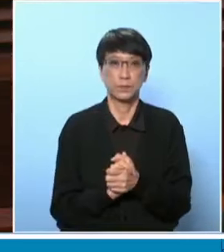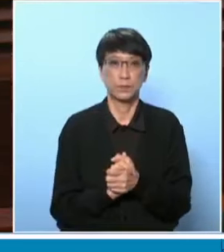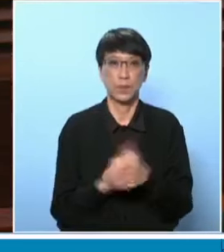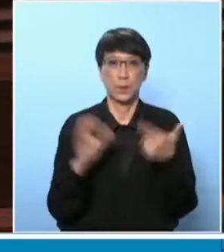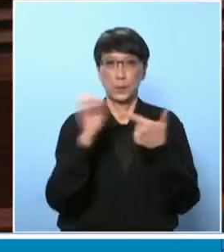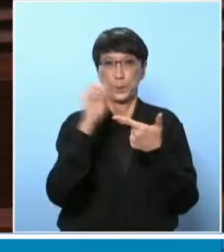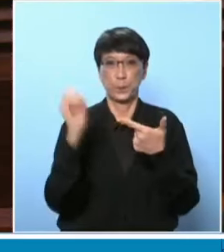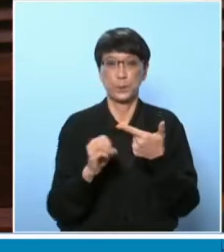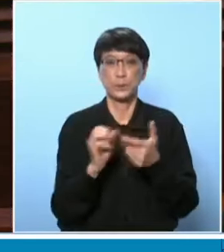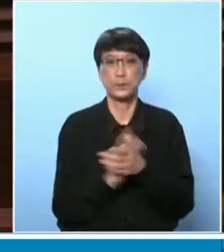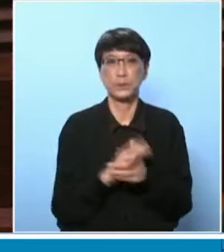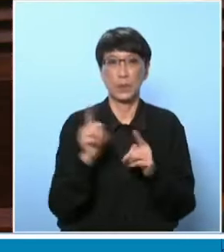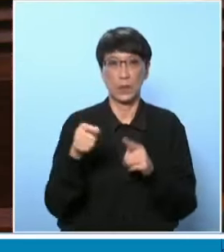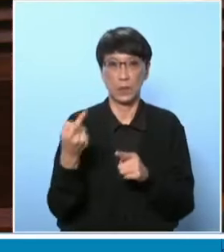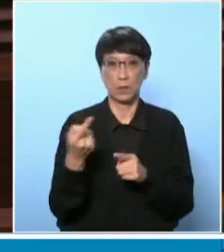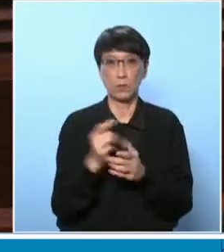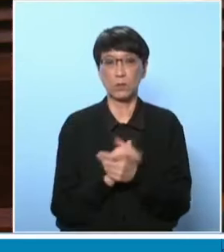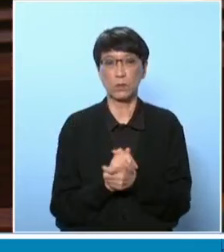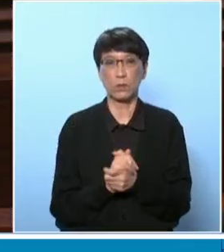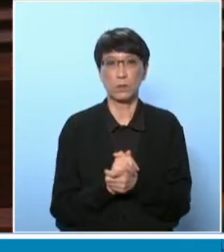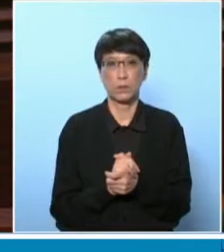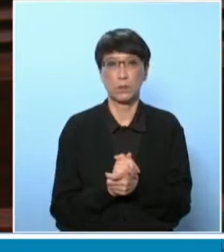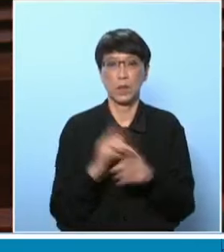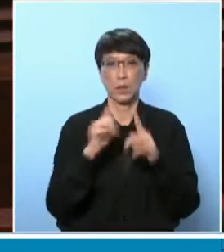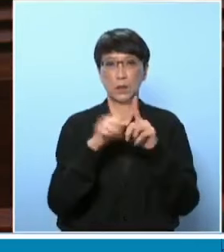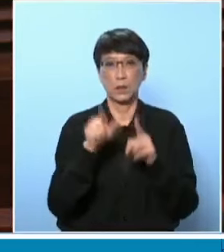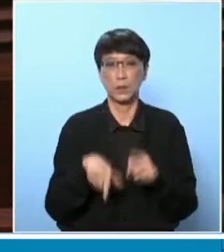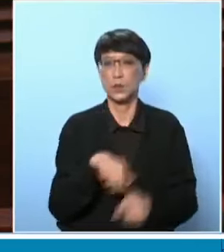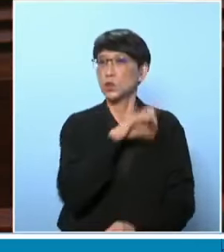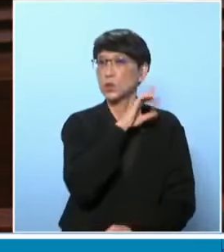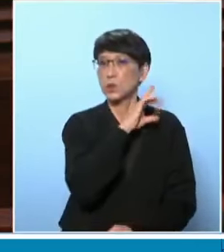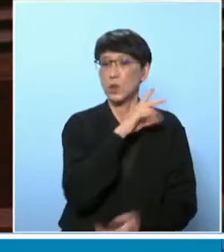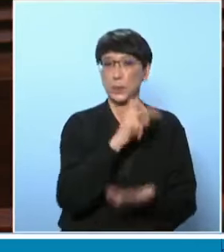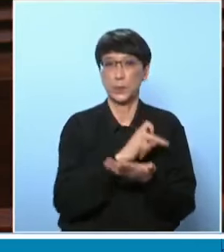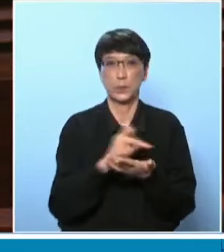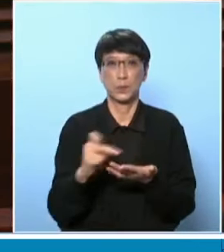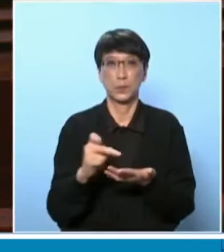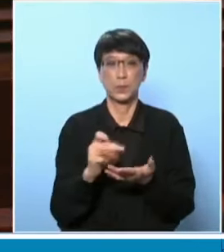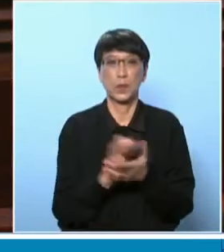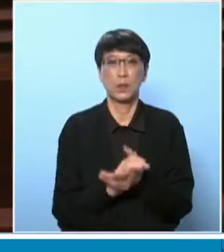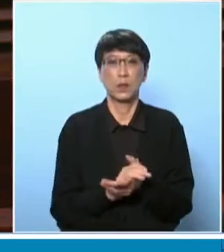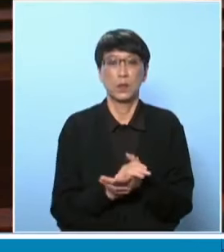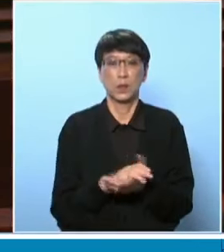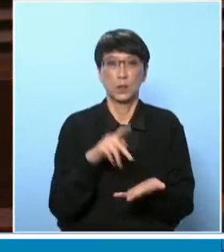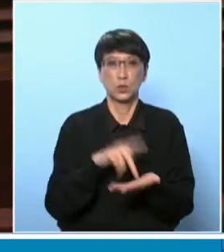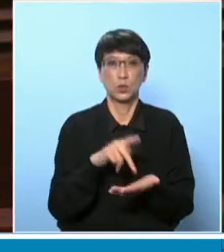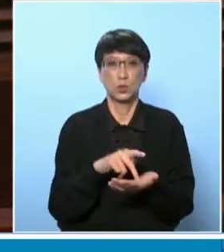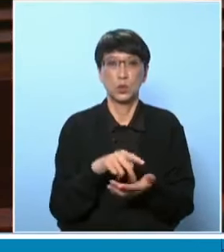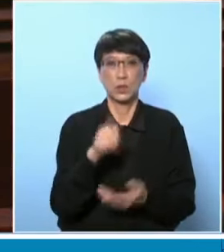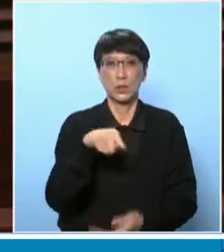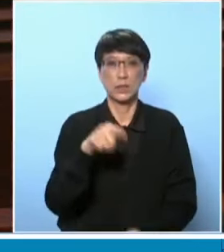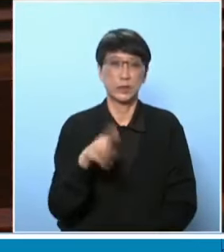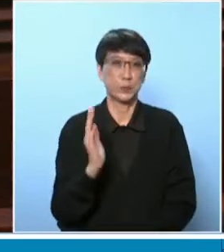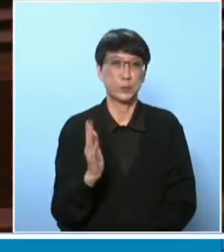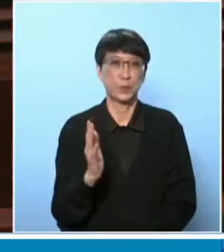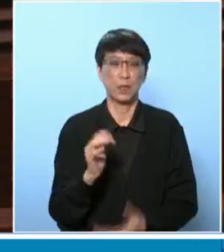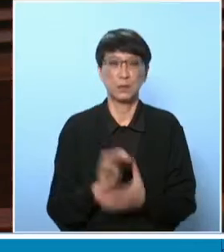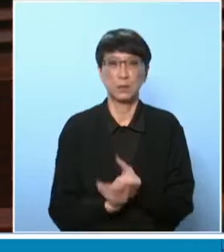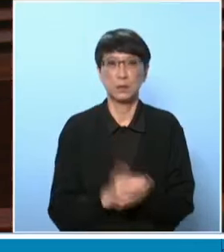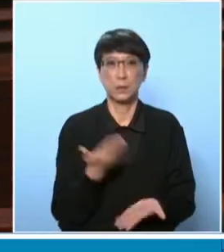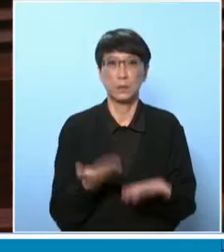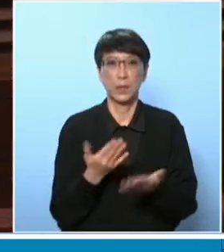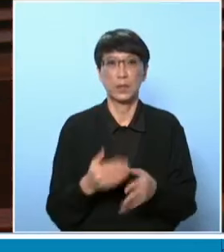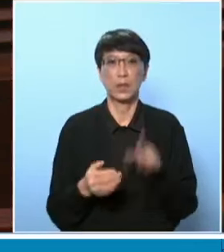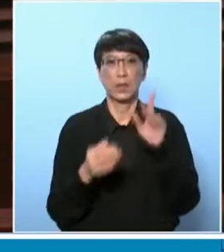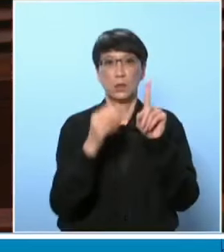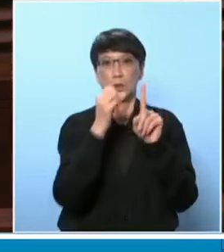8%。另外11月酒店實際平均房租約港幣1500元，與